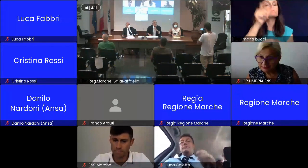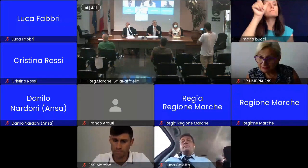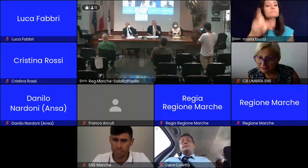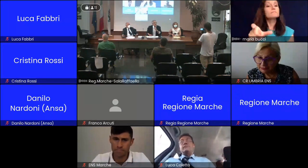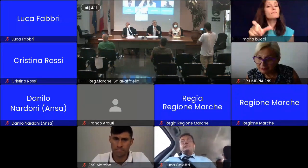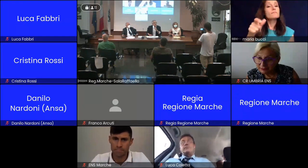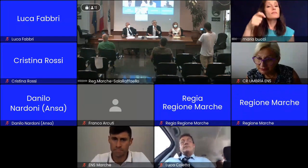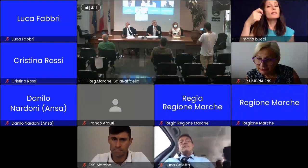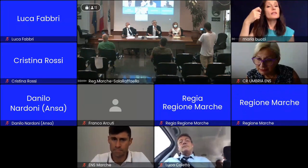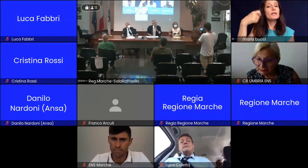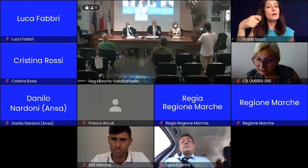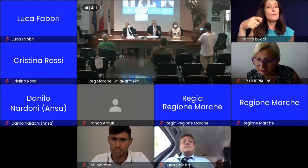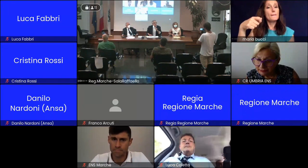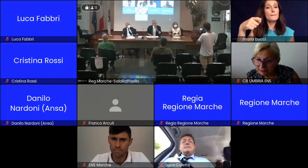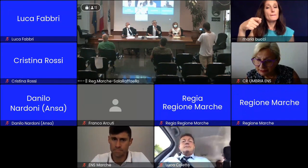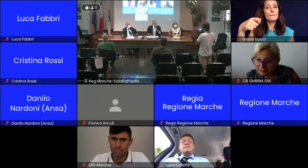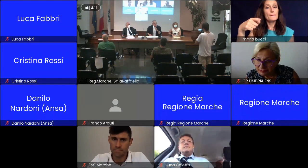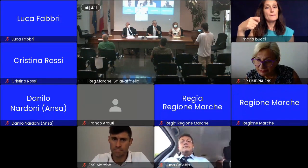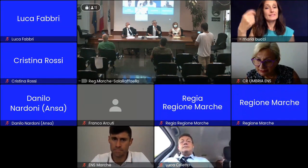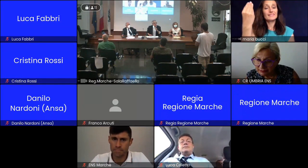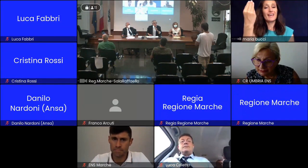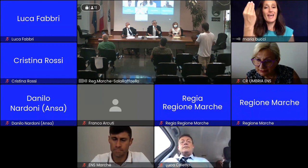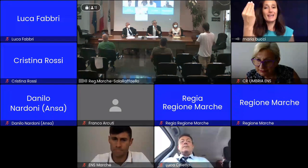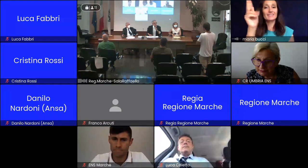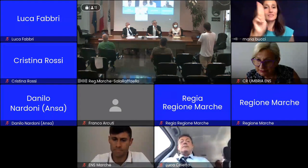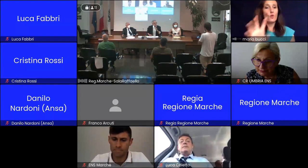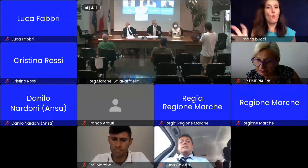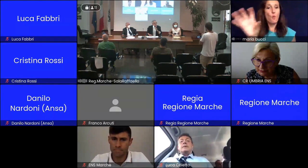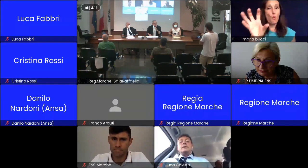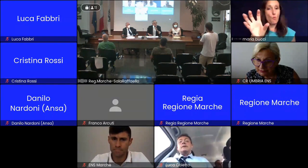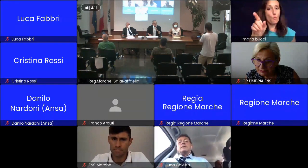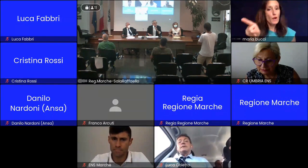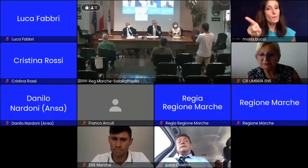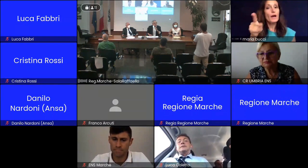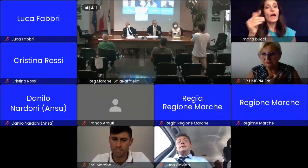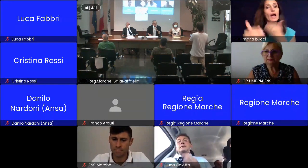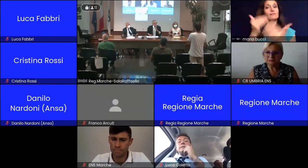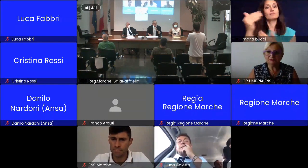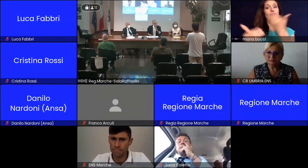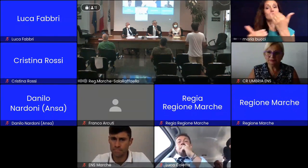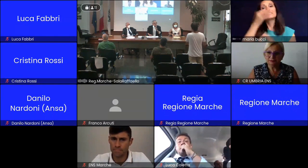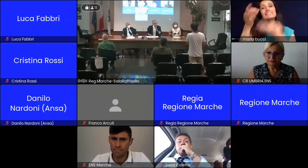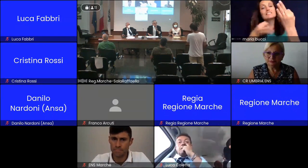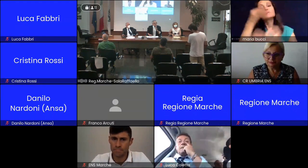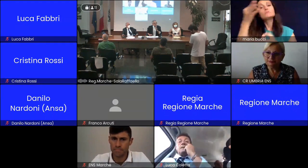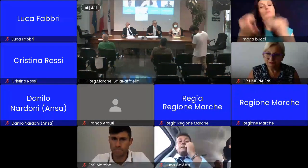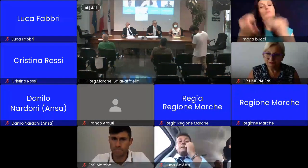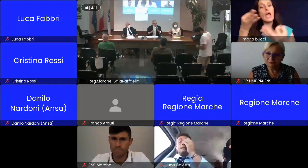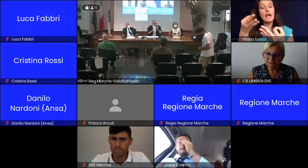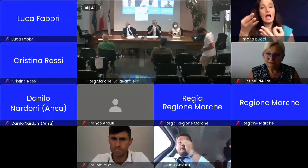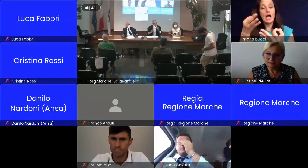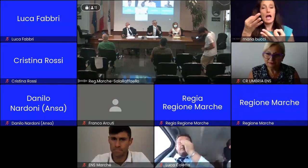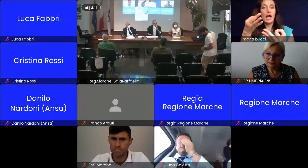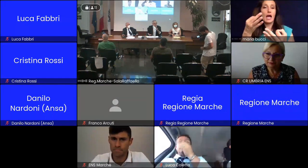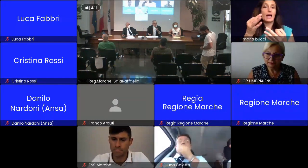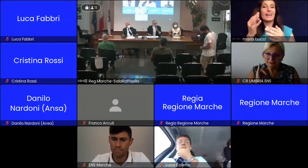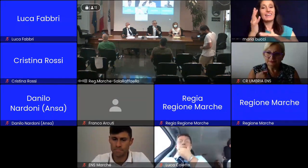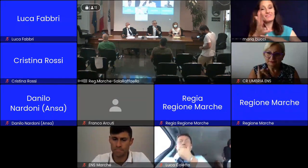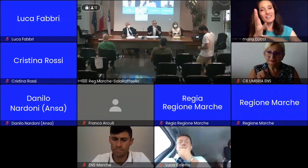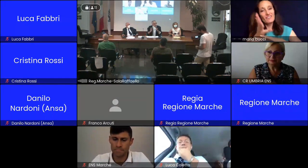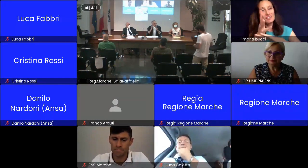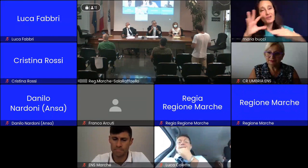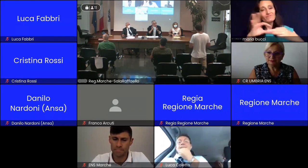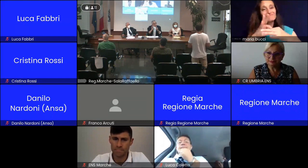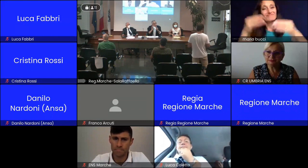hola. a Enzo Umbria per proseguire la descrizione dei progetti finanziati e dare